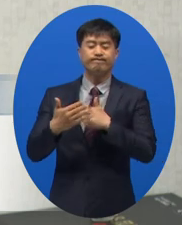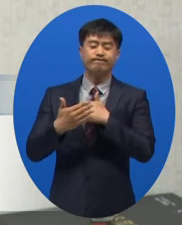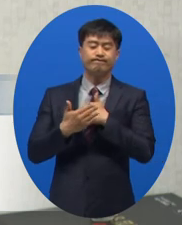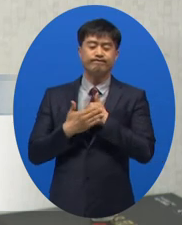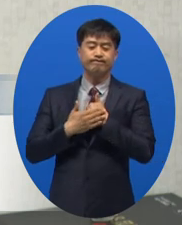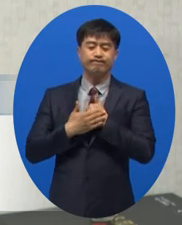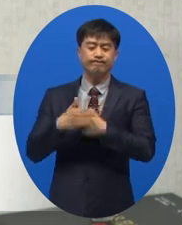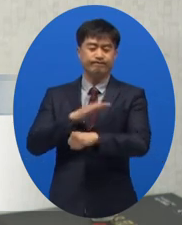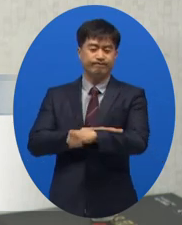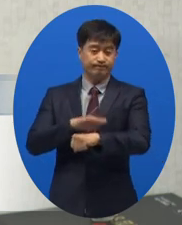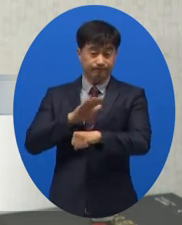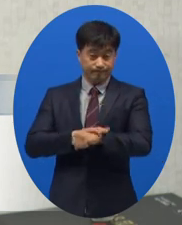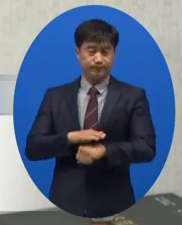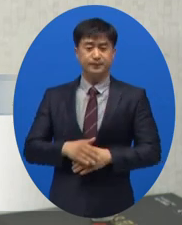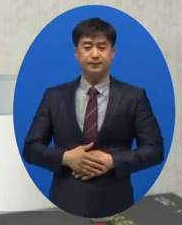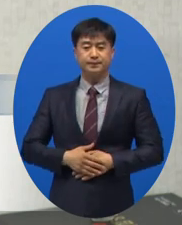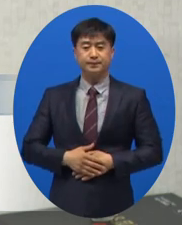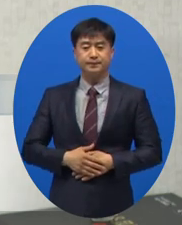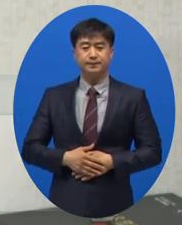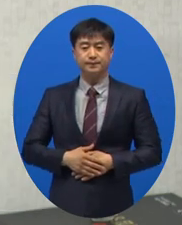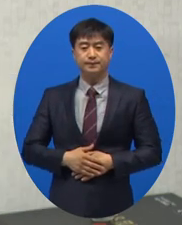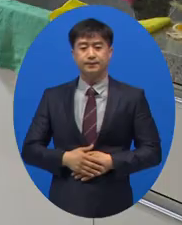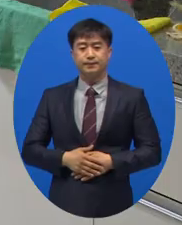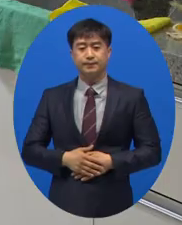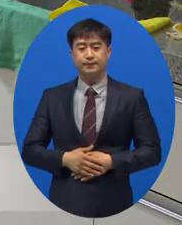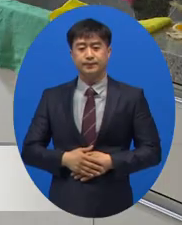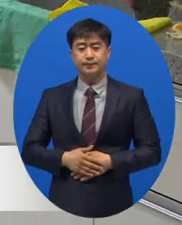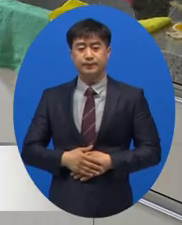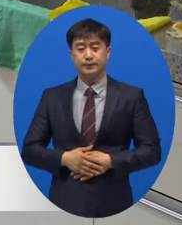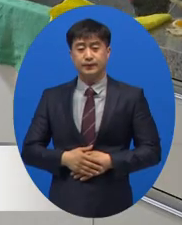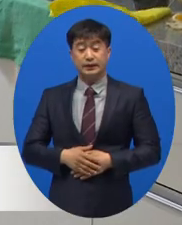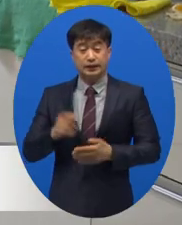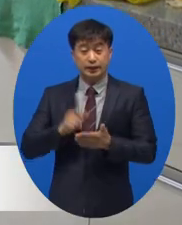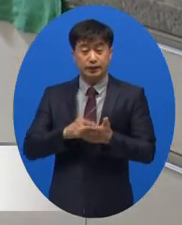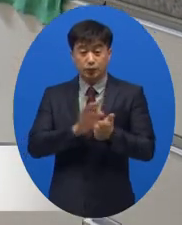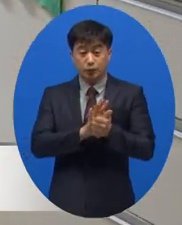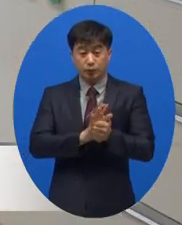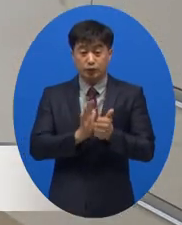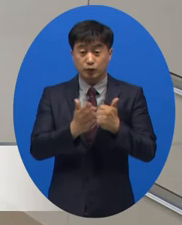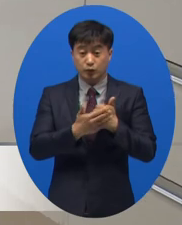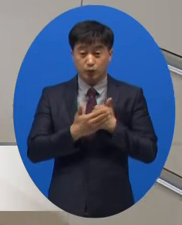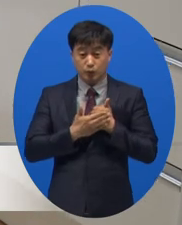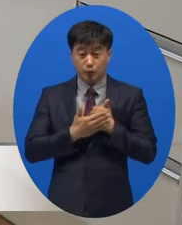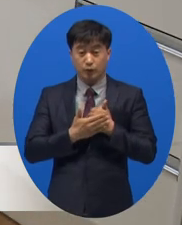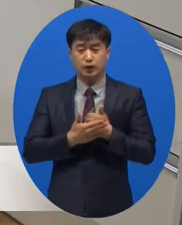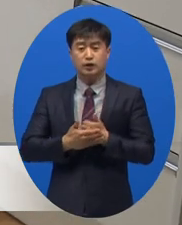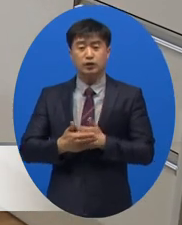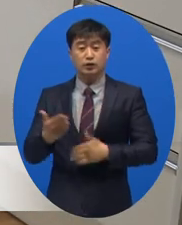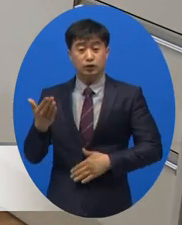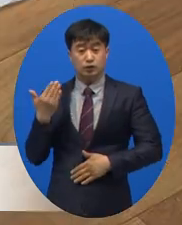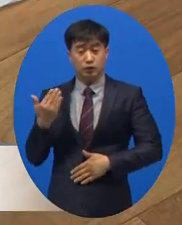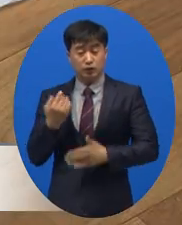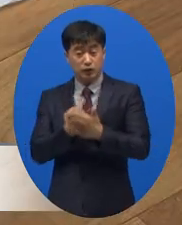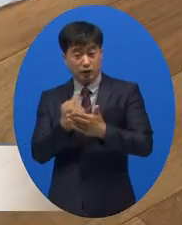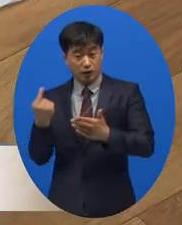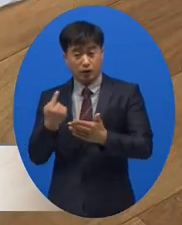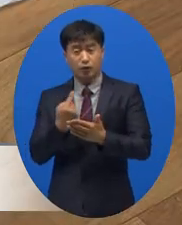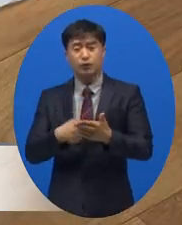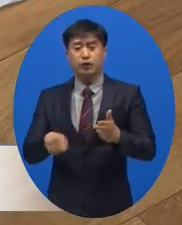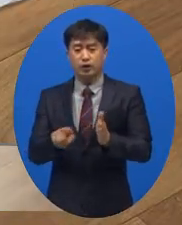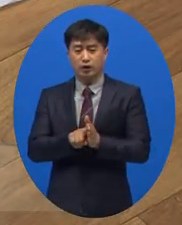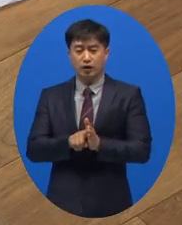네. 너무너무 잘해주시고. 긴급돌봄 서비스는 기존 돌봄 서비스에 사각지대 놓인 도민들을